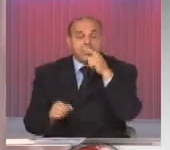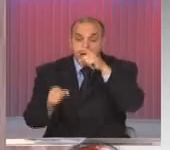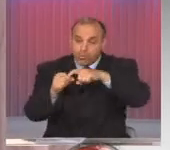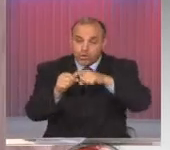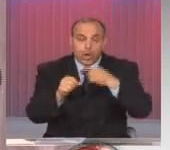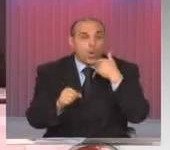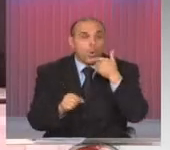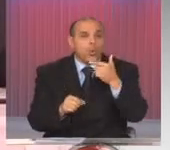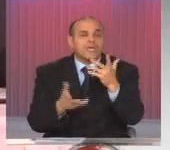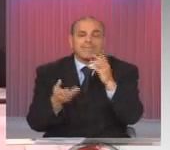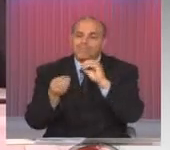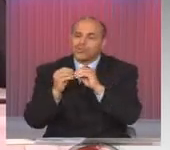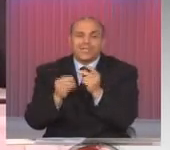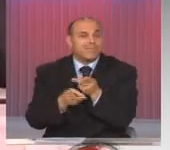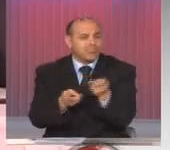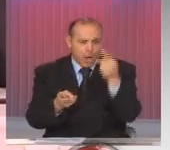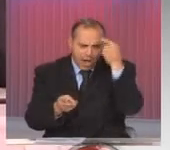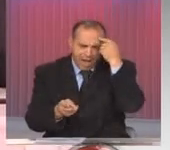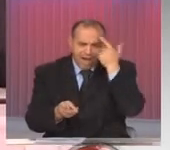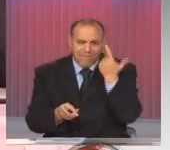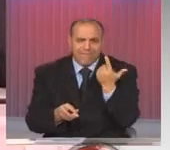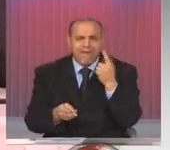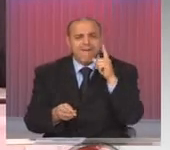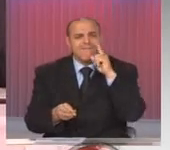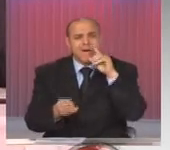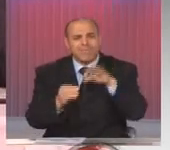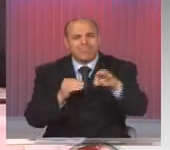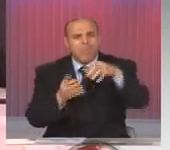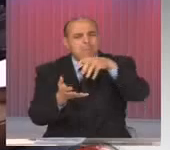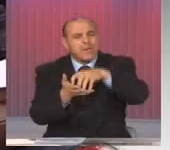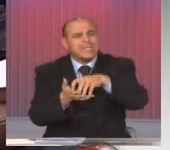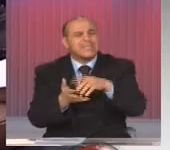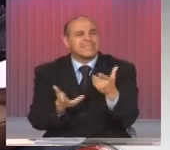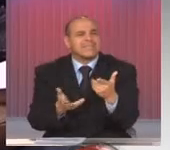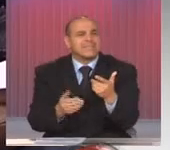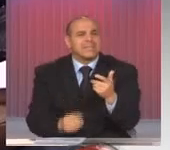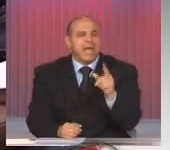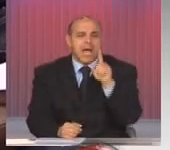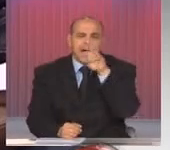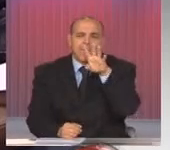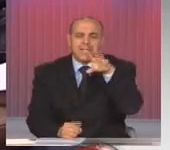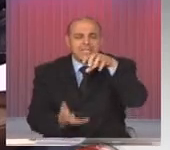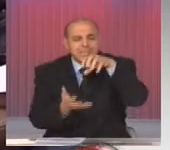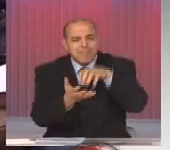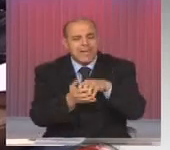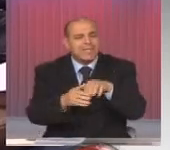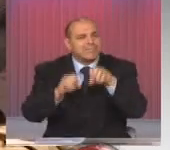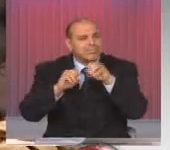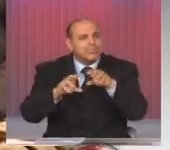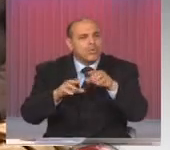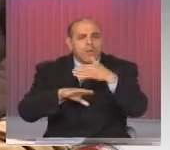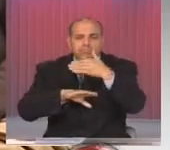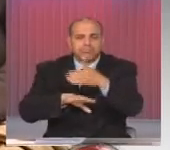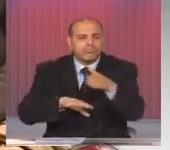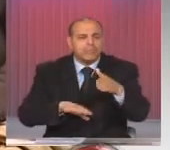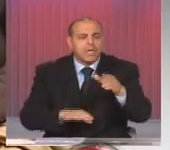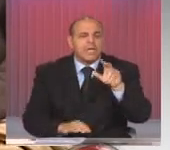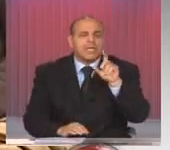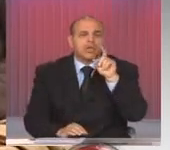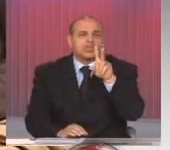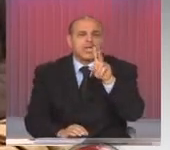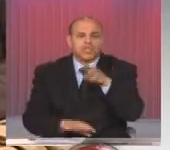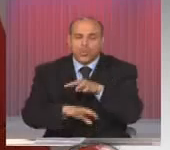أيضا أبرز الإشكاليات التي تواجهها مراكز الفتاة الريفية وعددهم 14 مركزا موزعة على